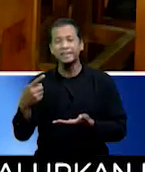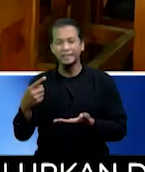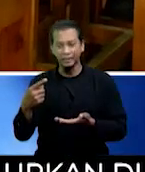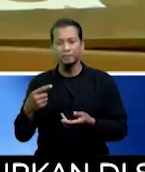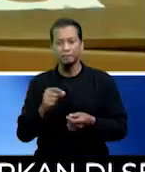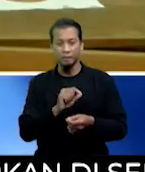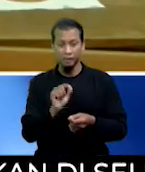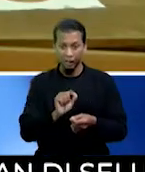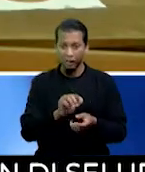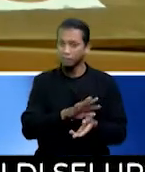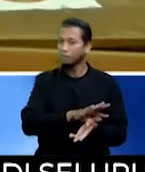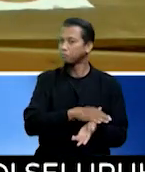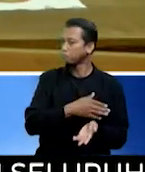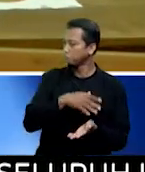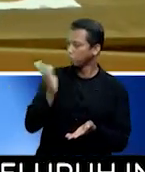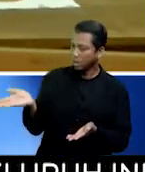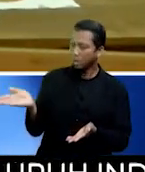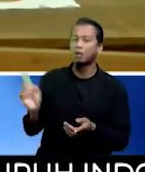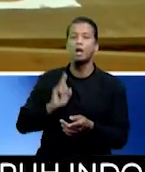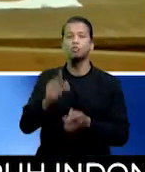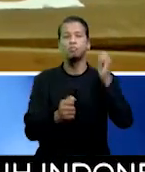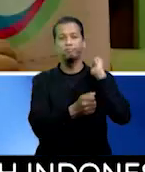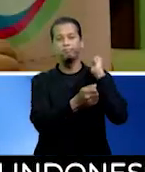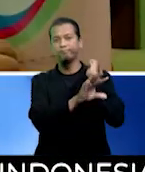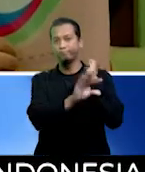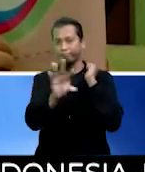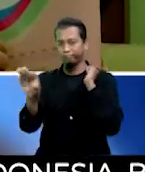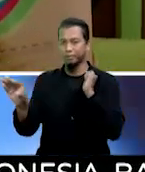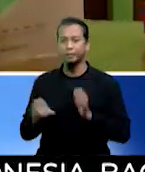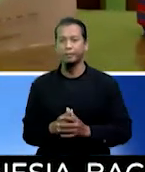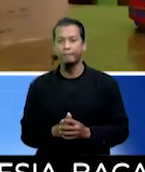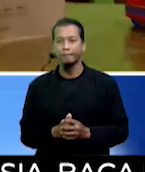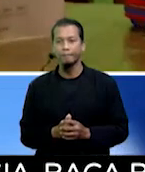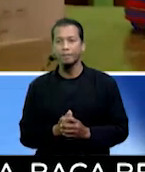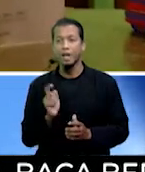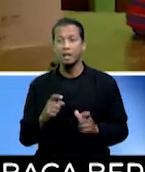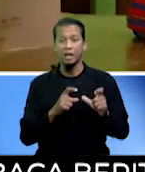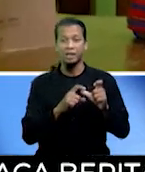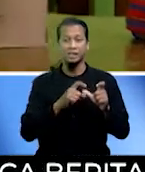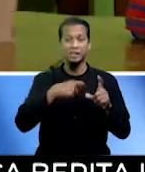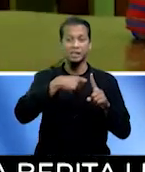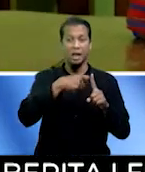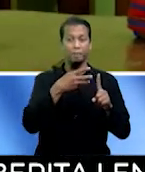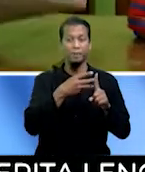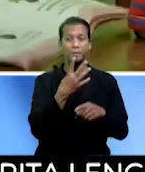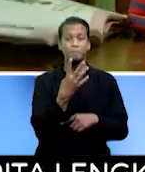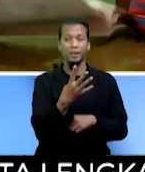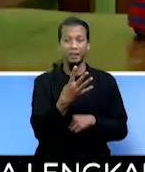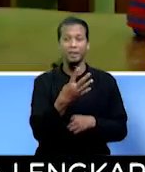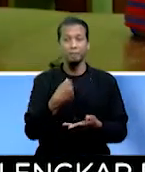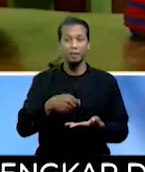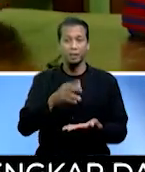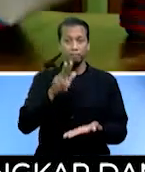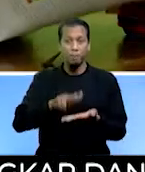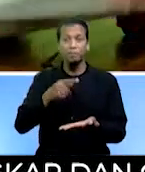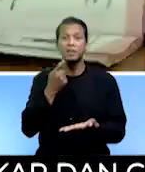mengajar berakhir. Kemudian juga hal ini juga sesuai dengan SKB 4 Menteri terkait dengan penyelenggaraan pembelajaran di